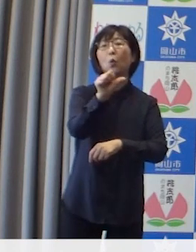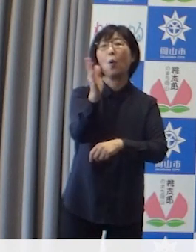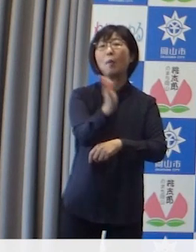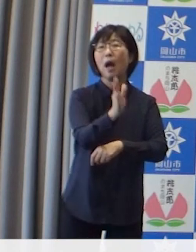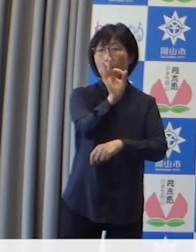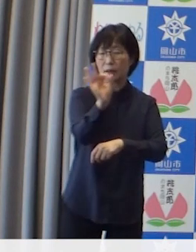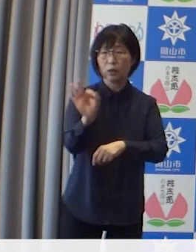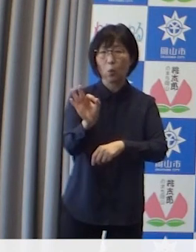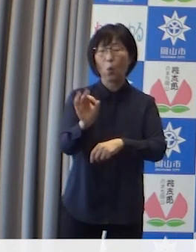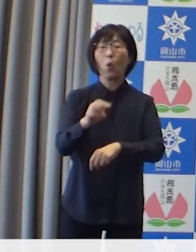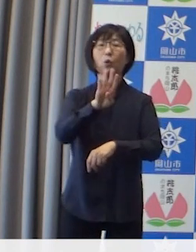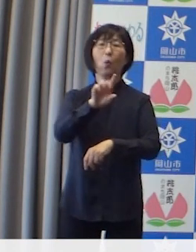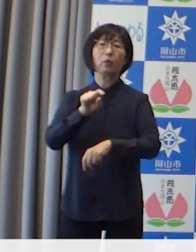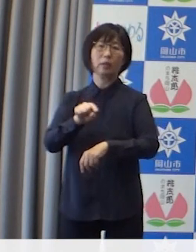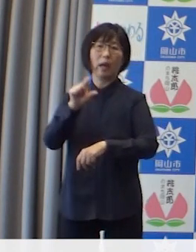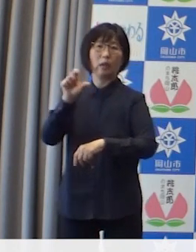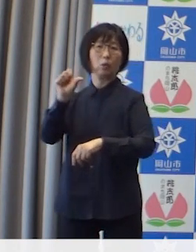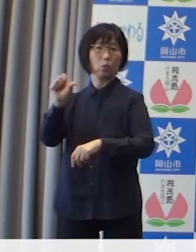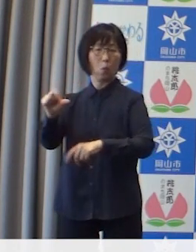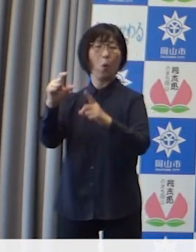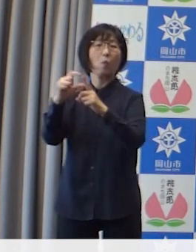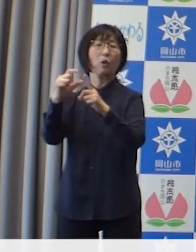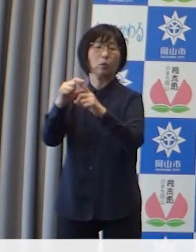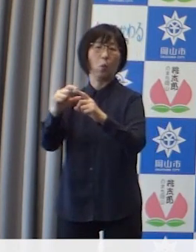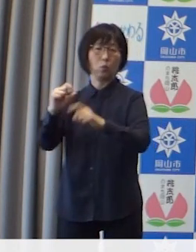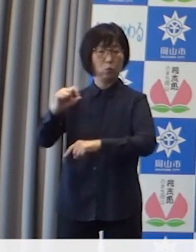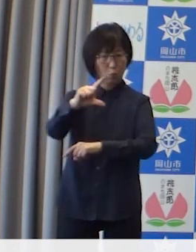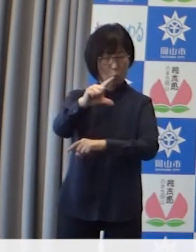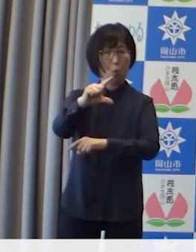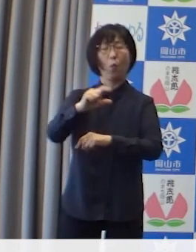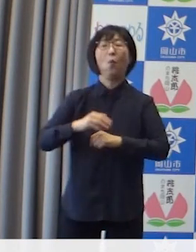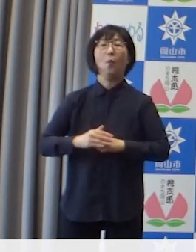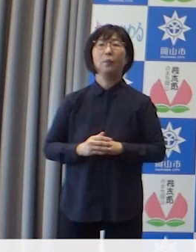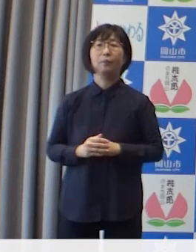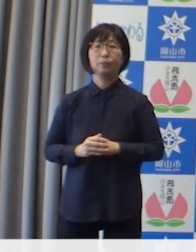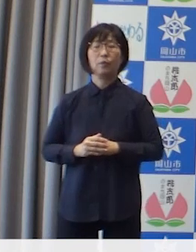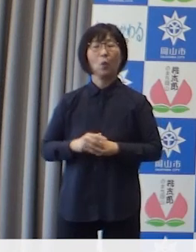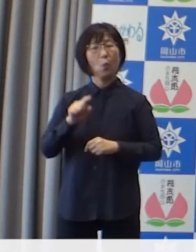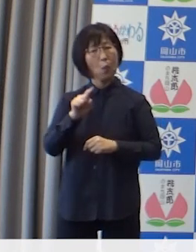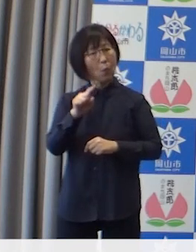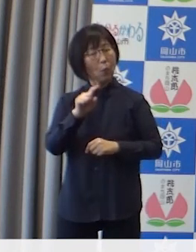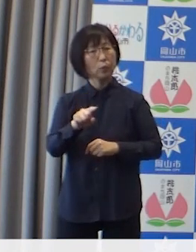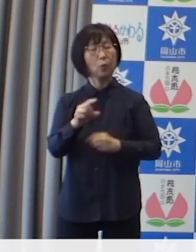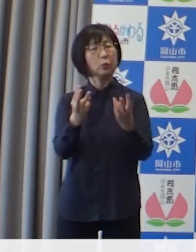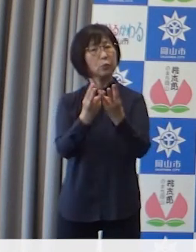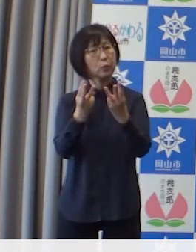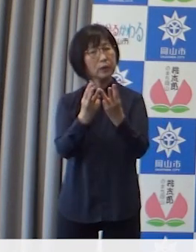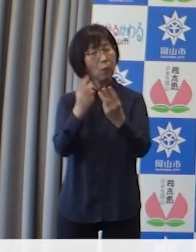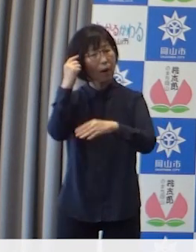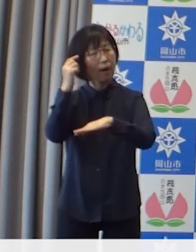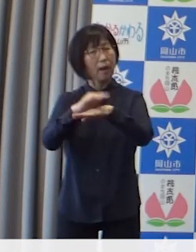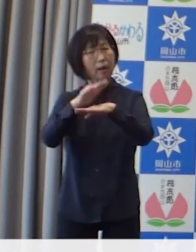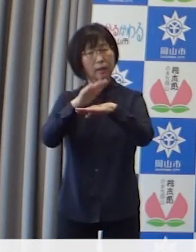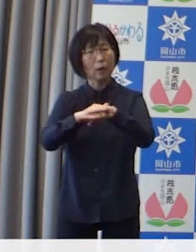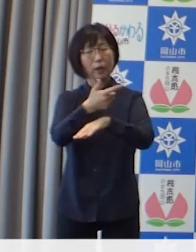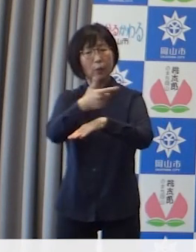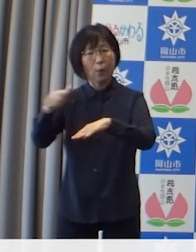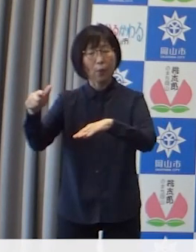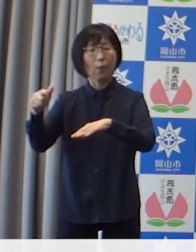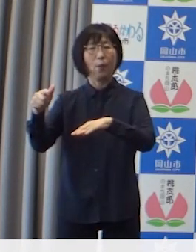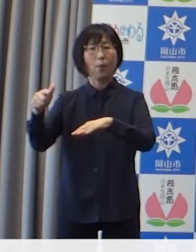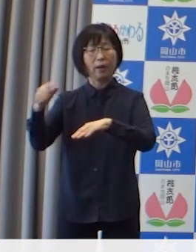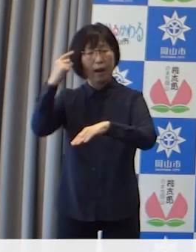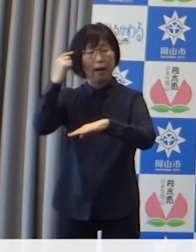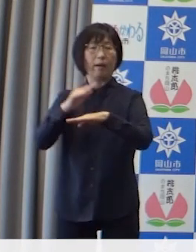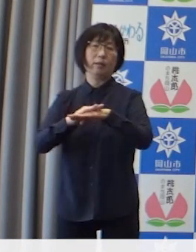63.5%、 4.5 ポイントの増であります。この評価、いろんな捉え方ができるんです